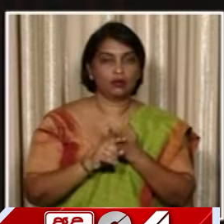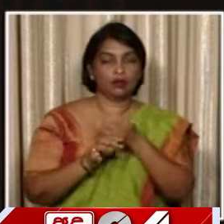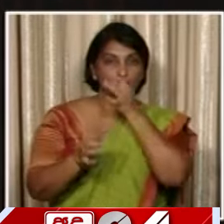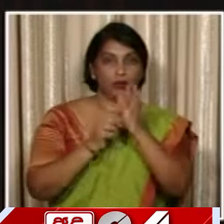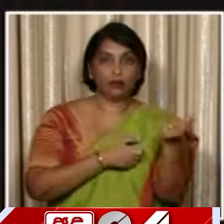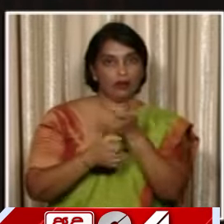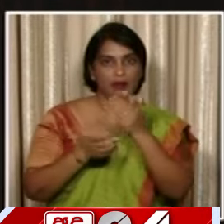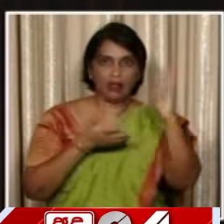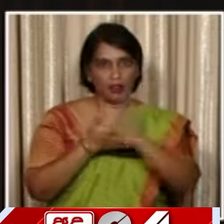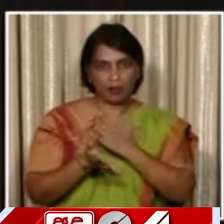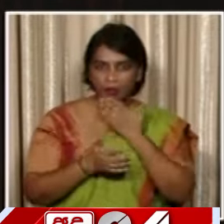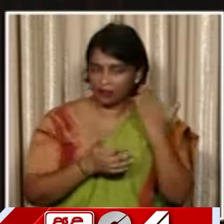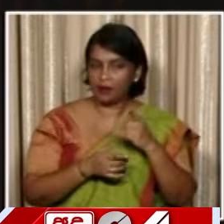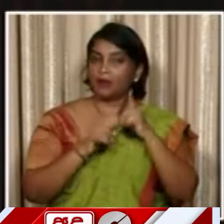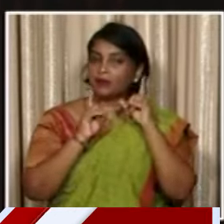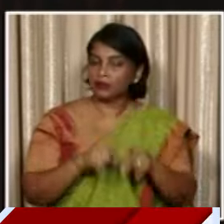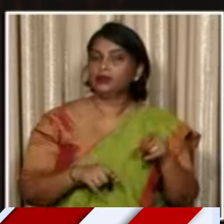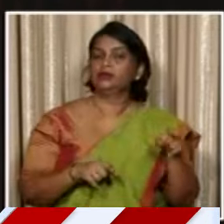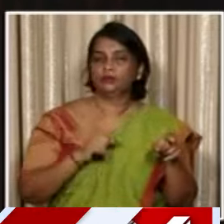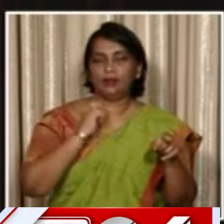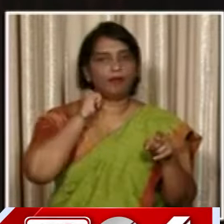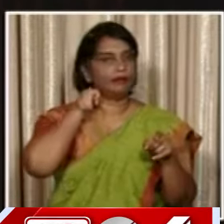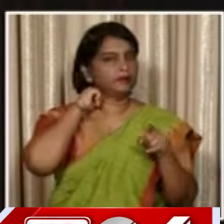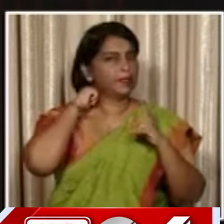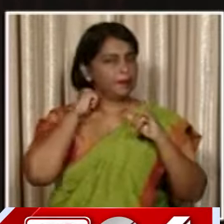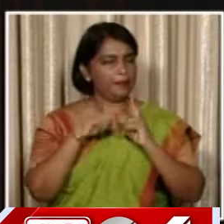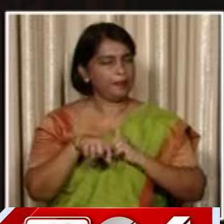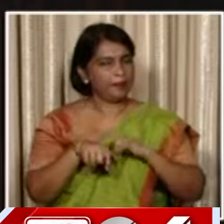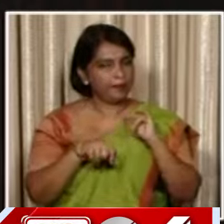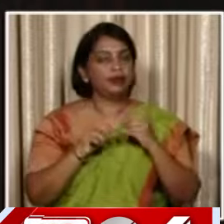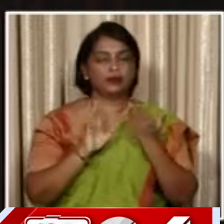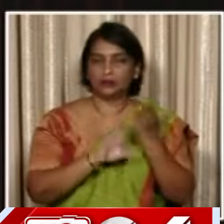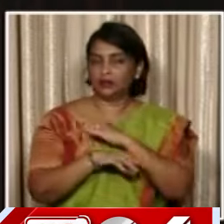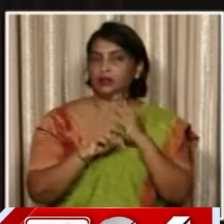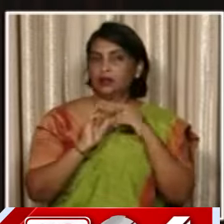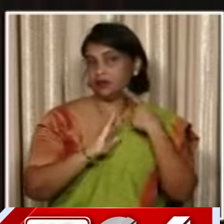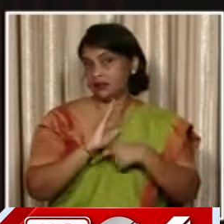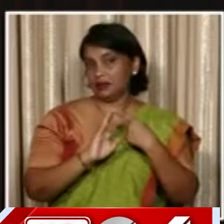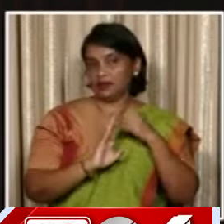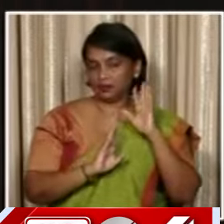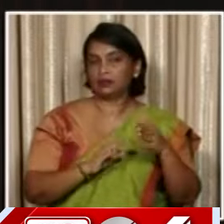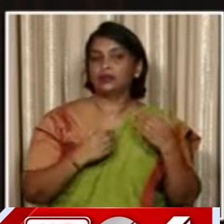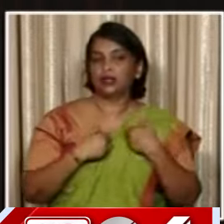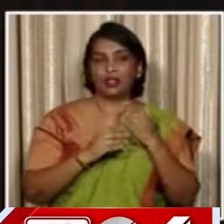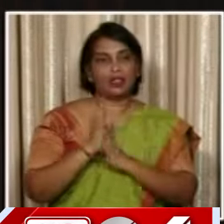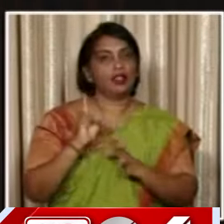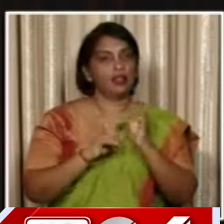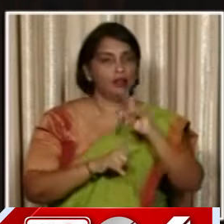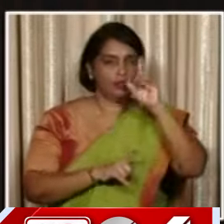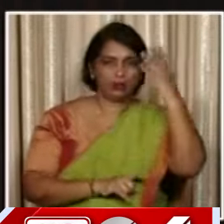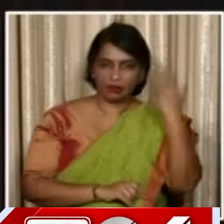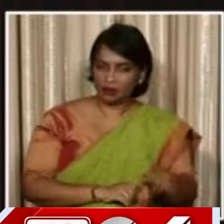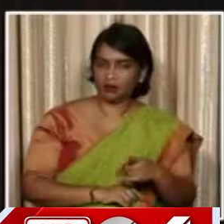කරලා දෙන්න පුළුවන්ද කියලා. ඉතින් මෙන්න මේ වගේ අවාසනාවන්ත තැනක තමයි එදා රට තිබුණේ. අපේ මන්ත්‍රීවරයෙක් ඝාතනය